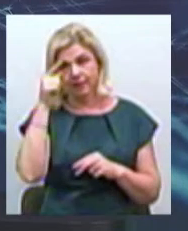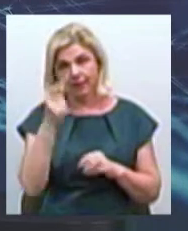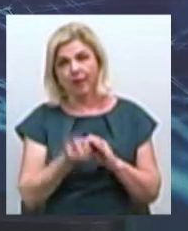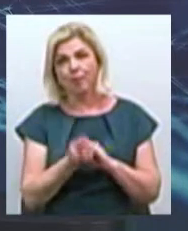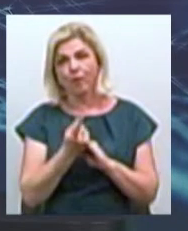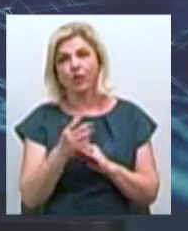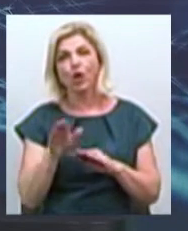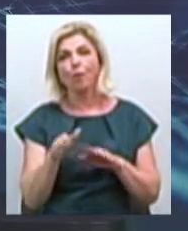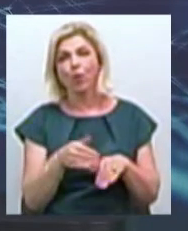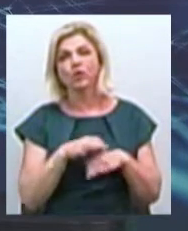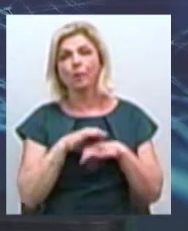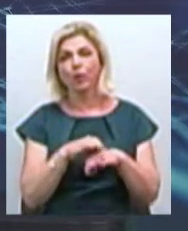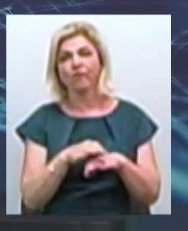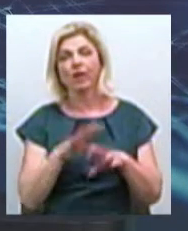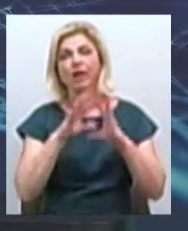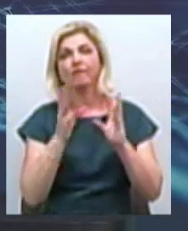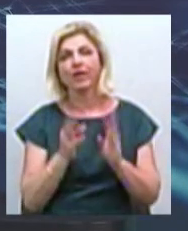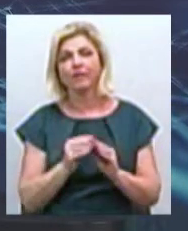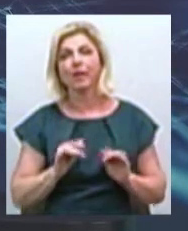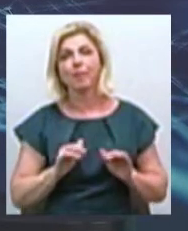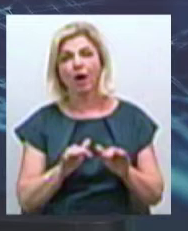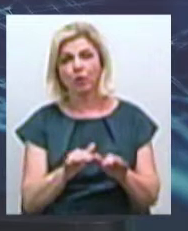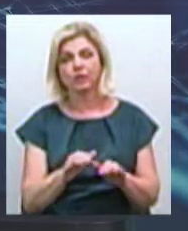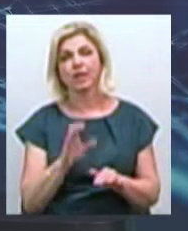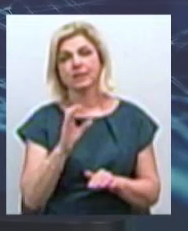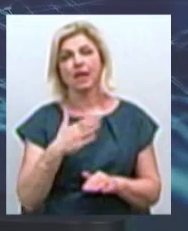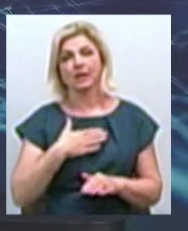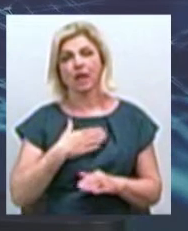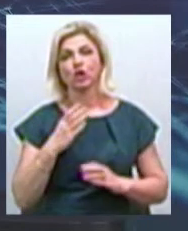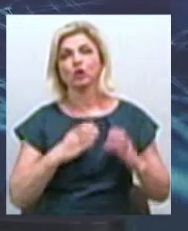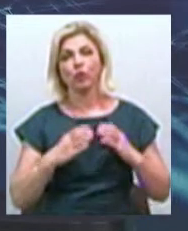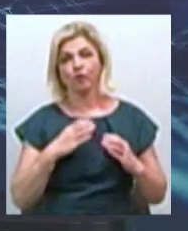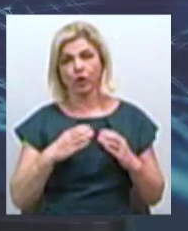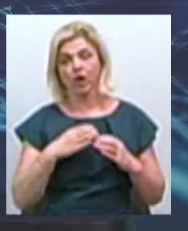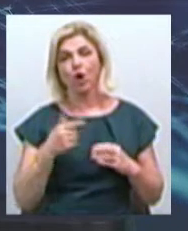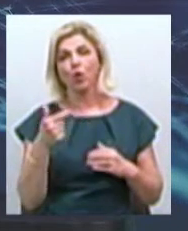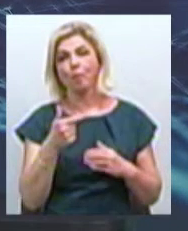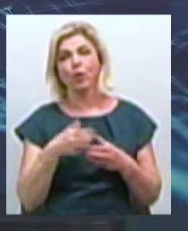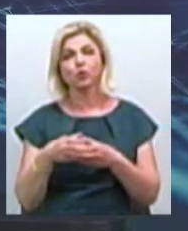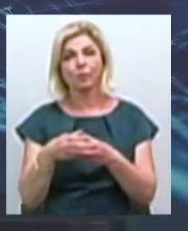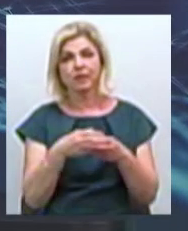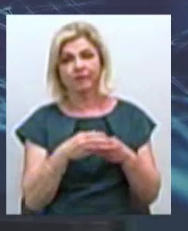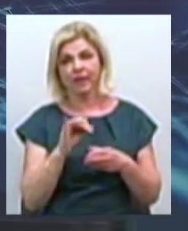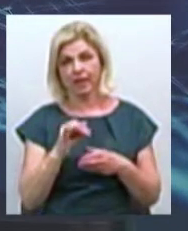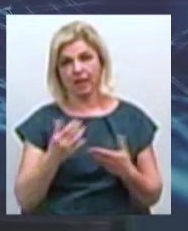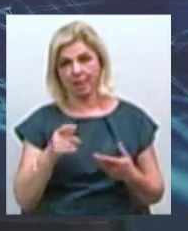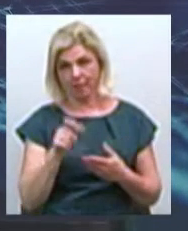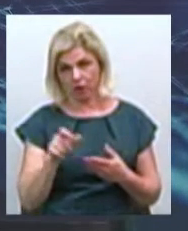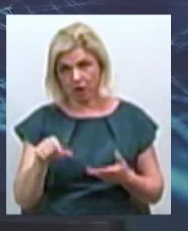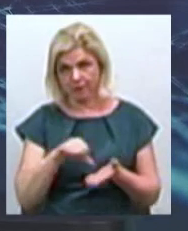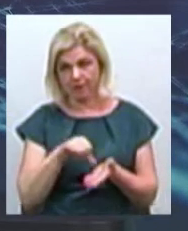проведення таких спільних заходів з ПАУСІ і з нашими інститутами громадянського суспільства і мешканцями, на яких